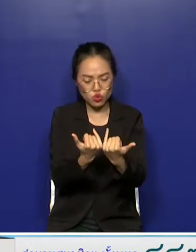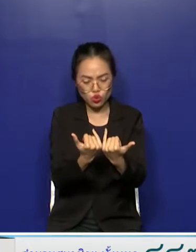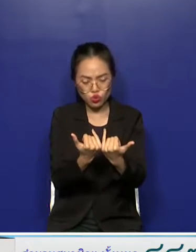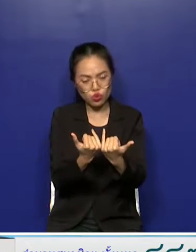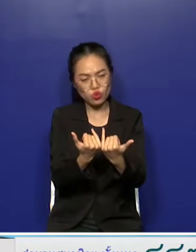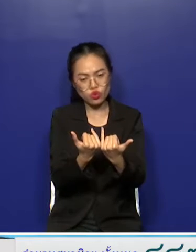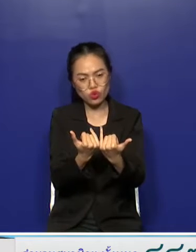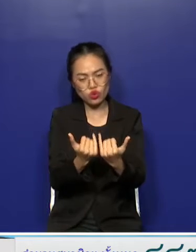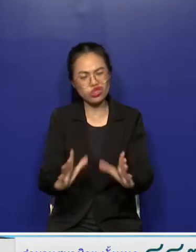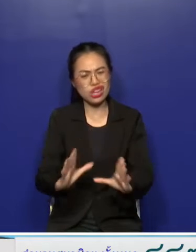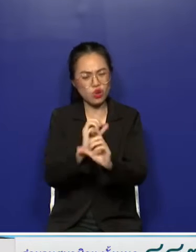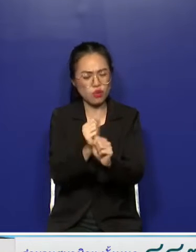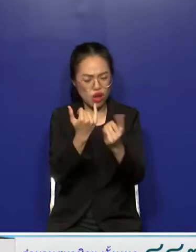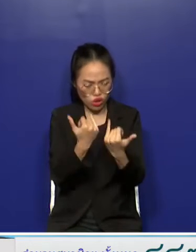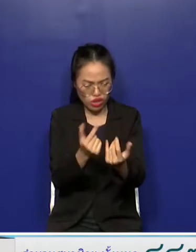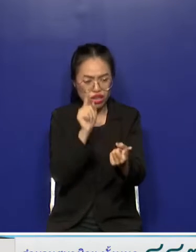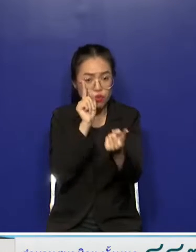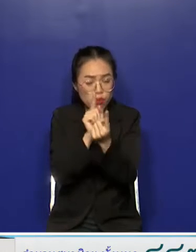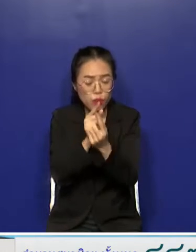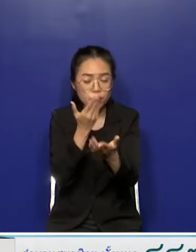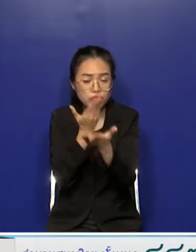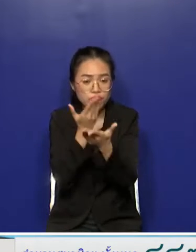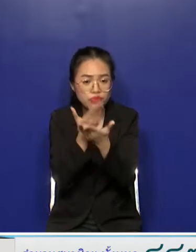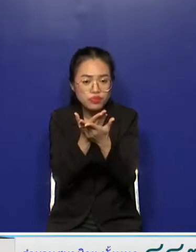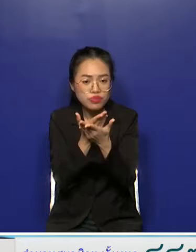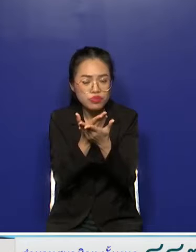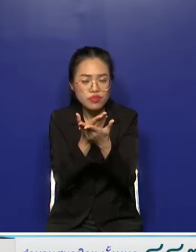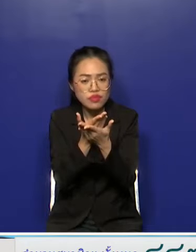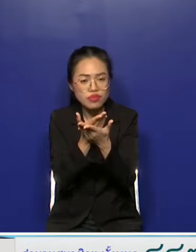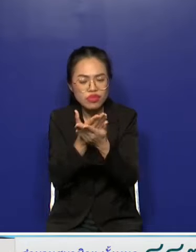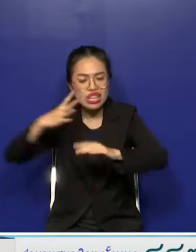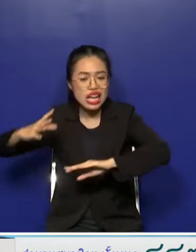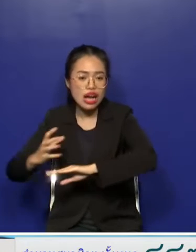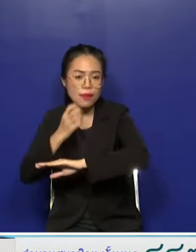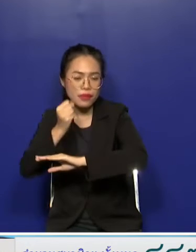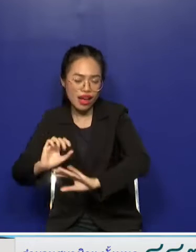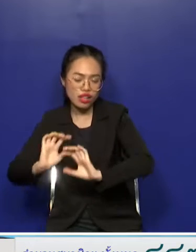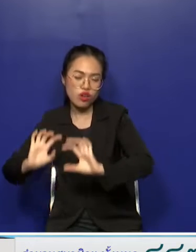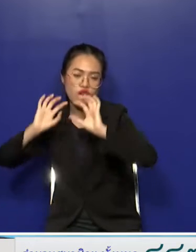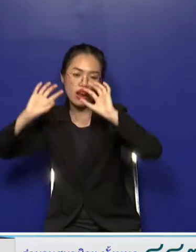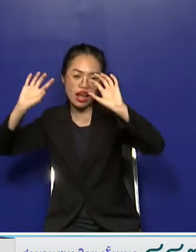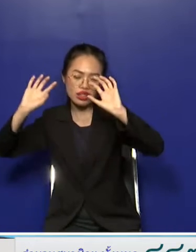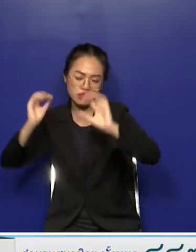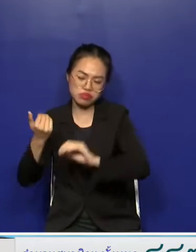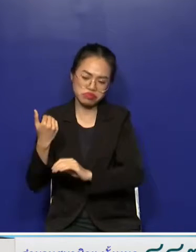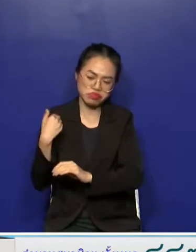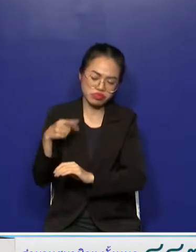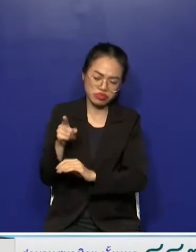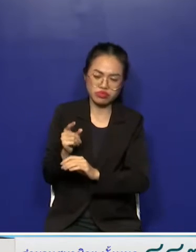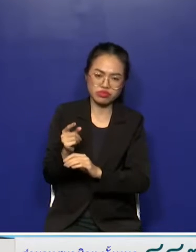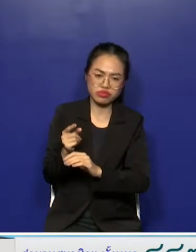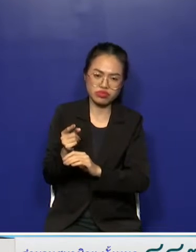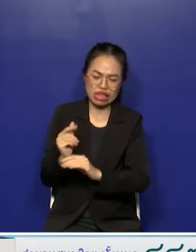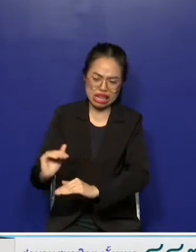ากยก็คอว่าเราพบวาเงินและอํานาจรัดมีบทบาทต่อการ